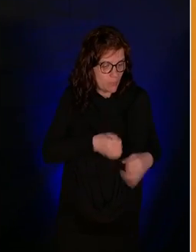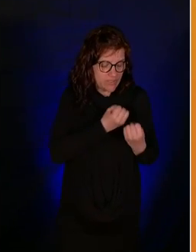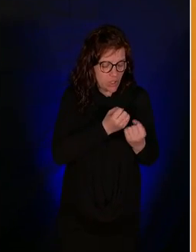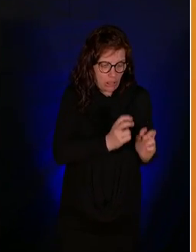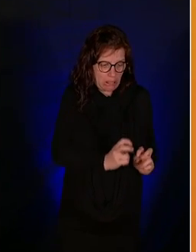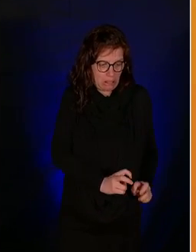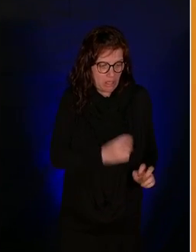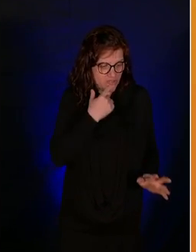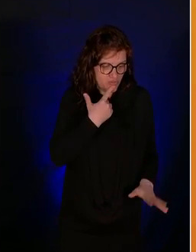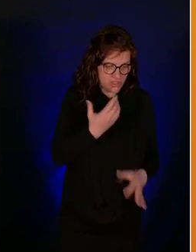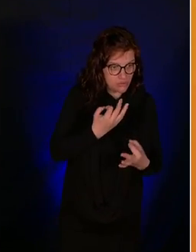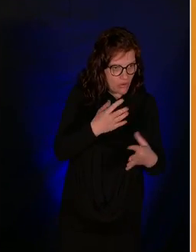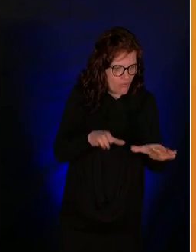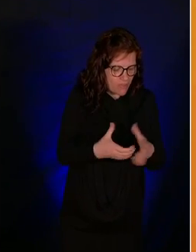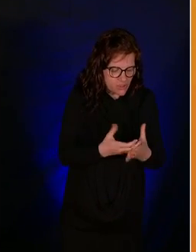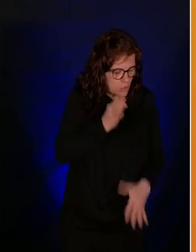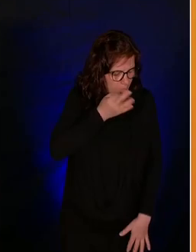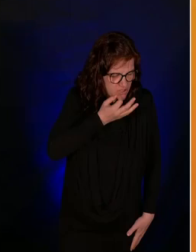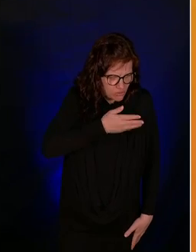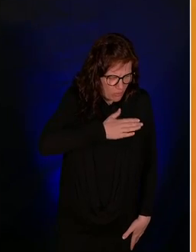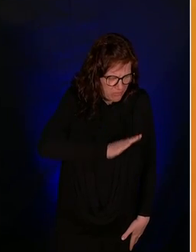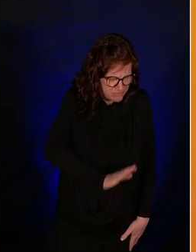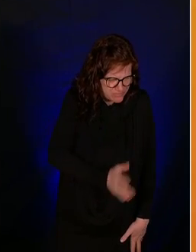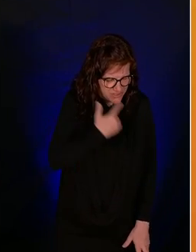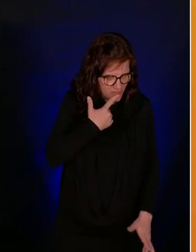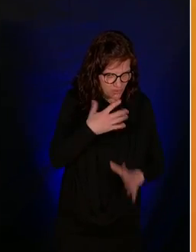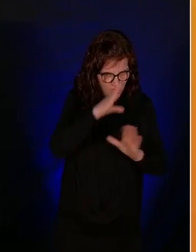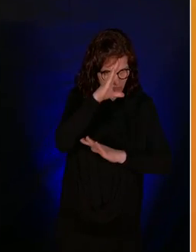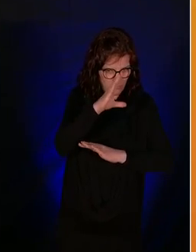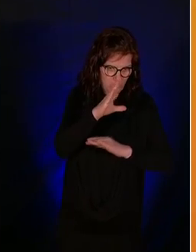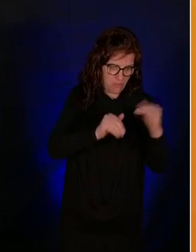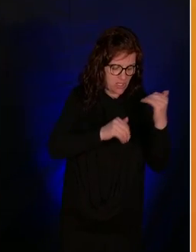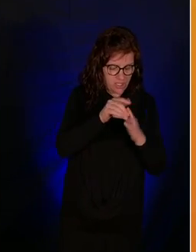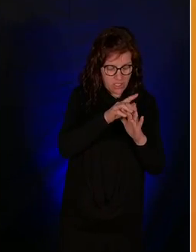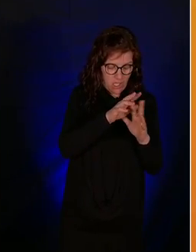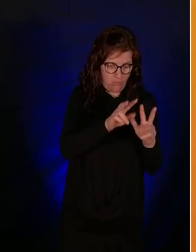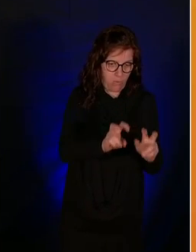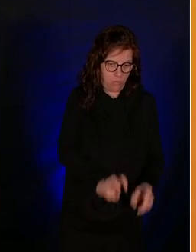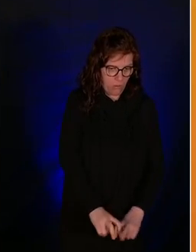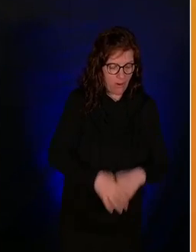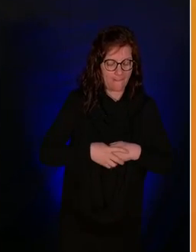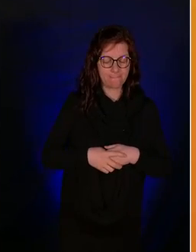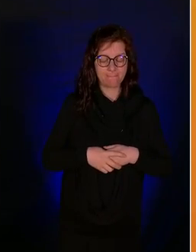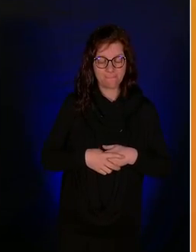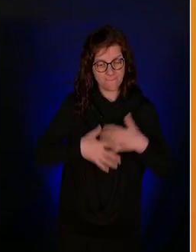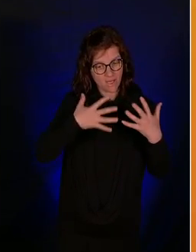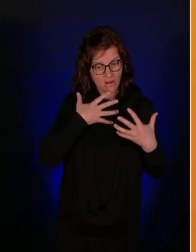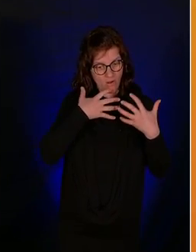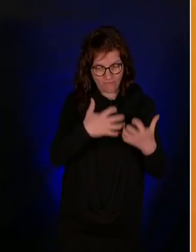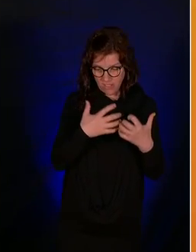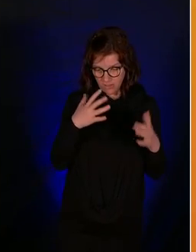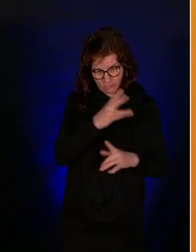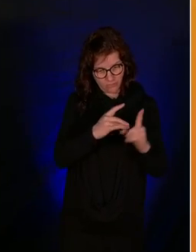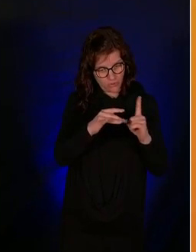et de prérogatives et de temps de formation que tire vers le bas notre profession. L'envie de transformer la société vers une